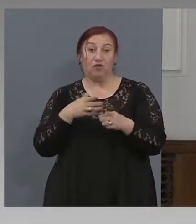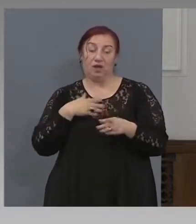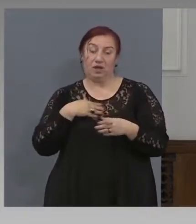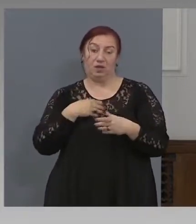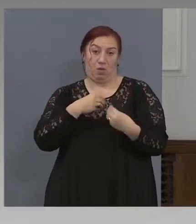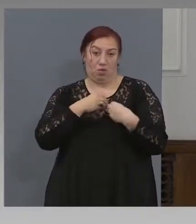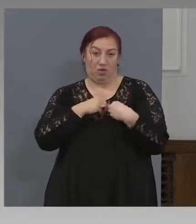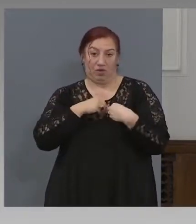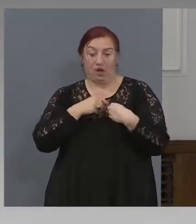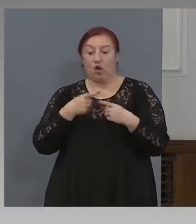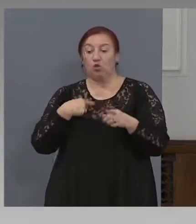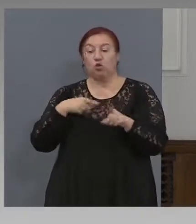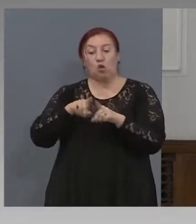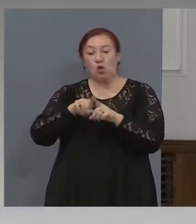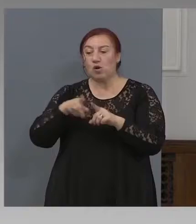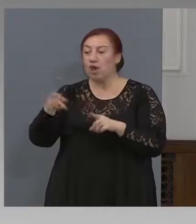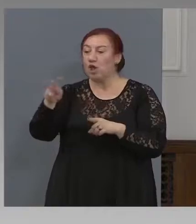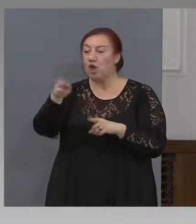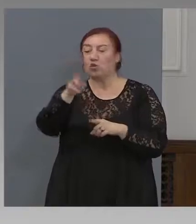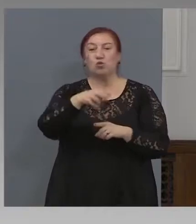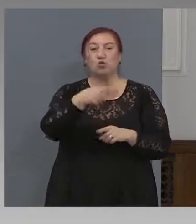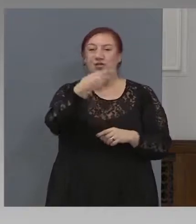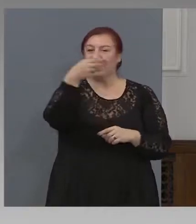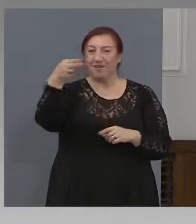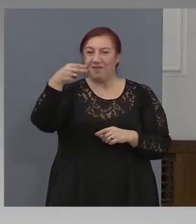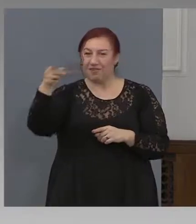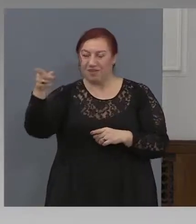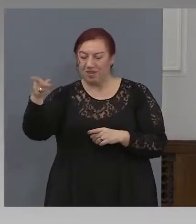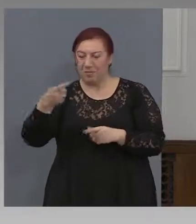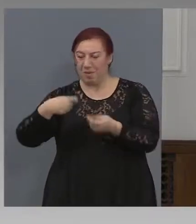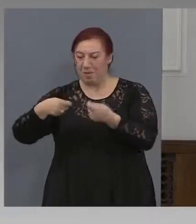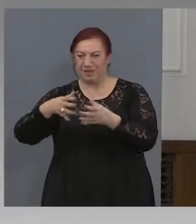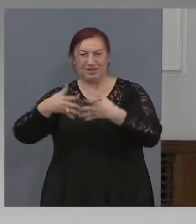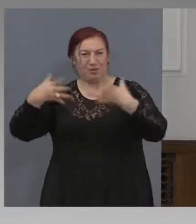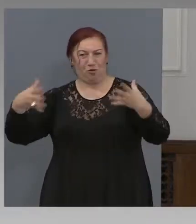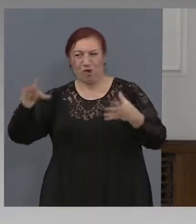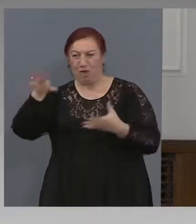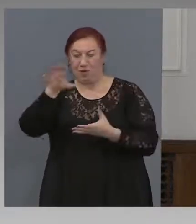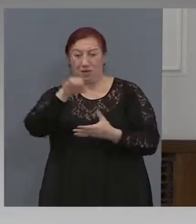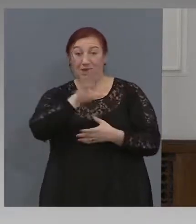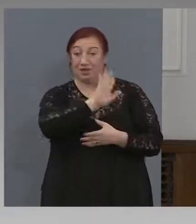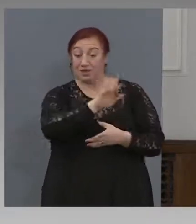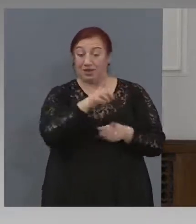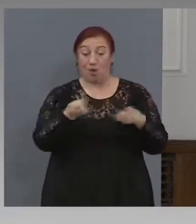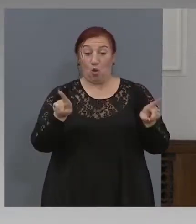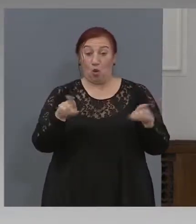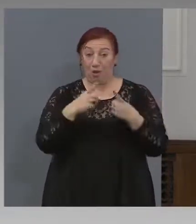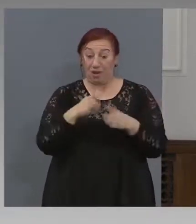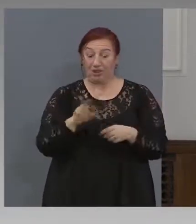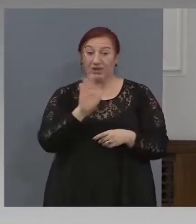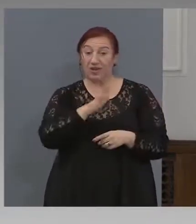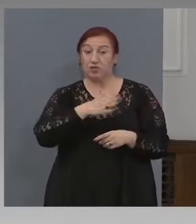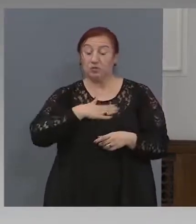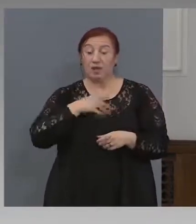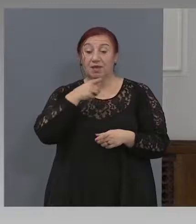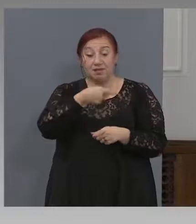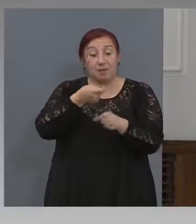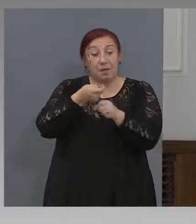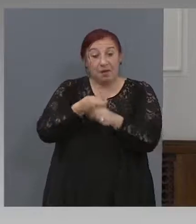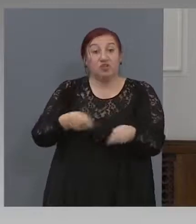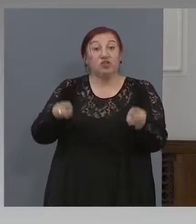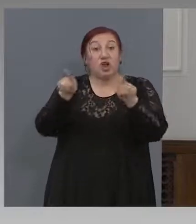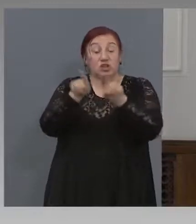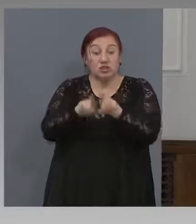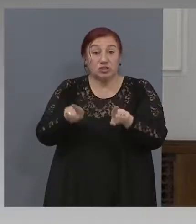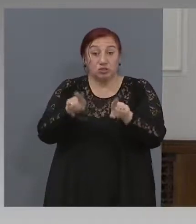уверението от колегите от другите търговски вериги, от техните управители или собственици, че те правят същото,